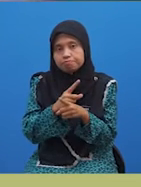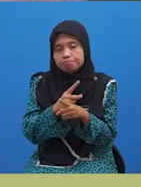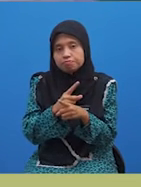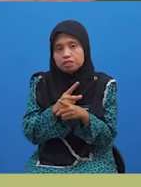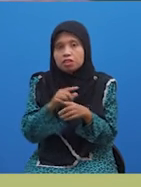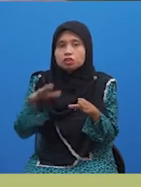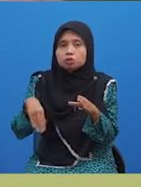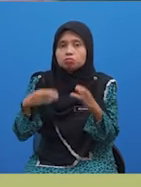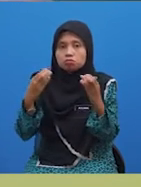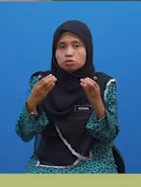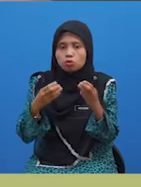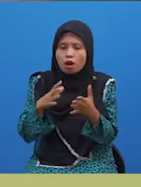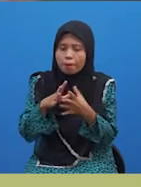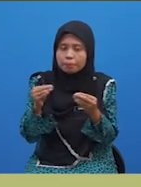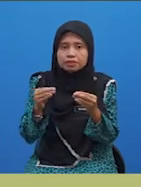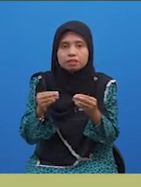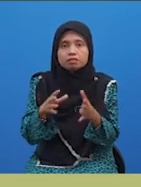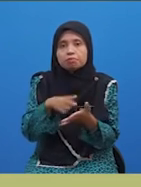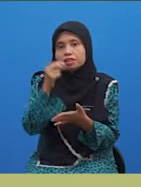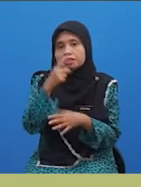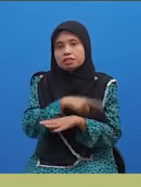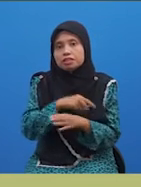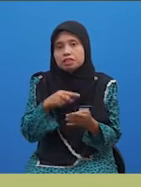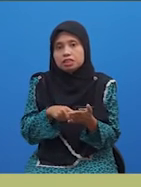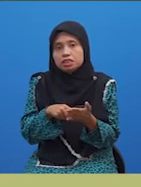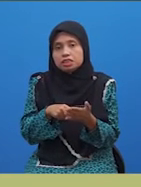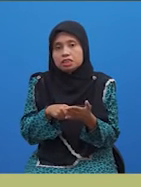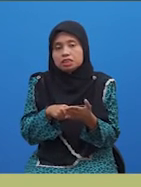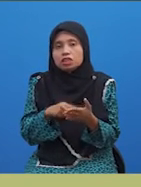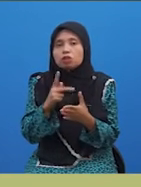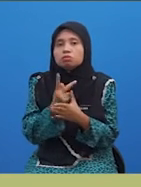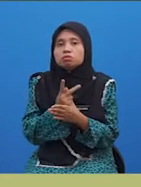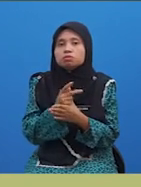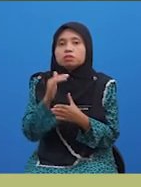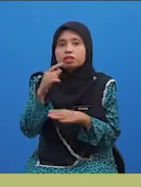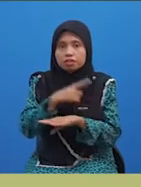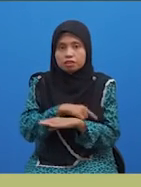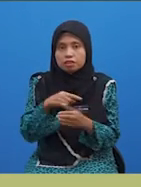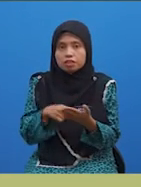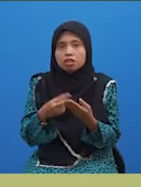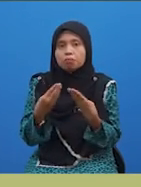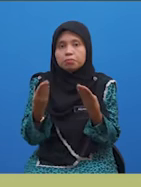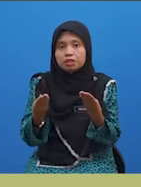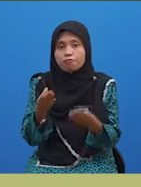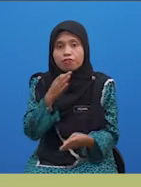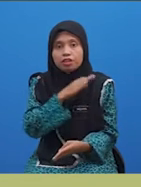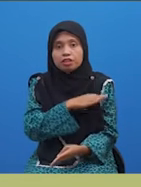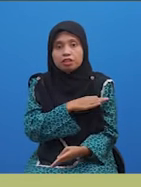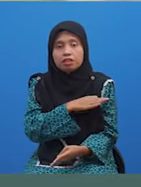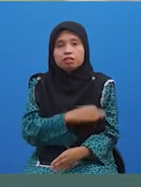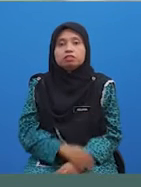Sebelum cikgu menamatkan sesi pembelajaran, cikgu harap pelajaran yang dikongsikan hari ini memberikan